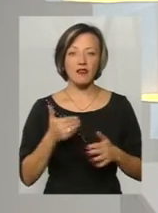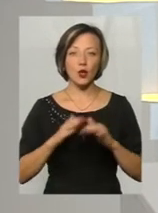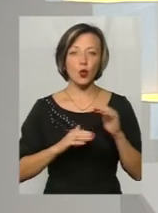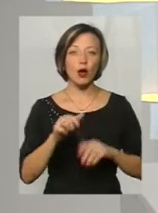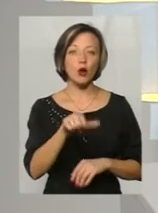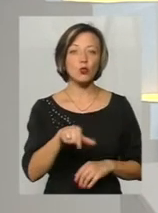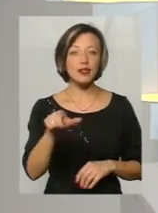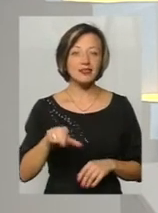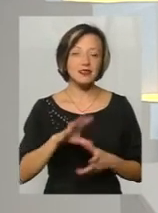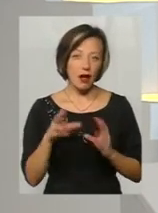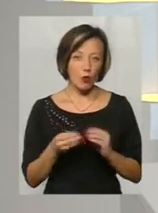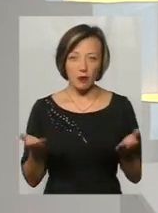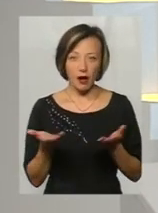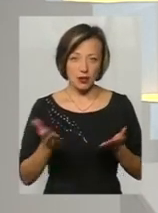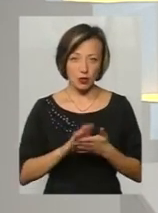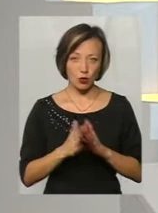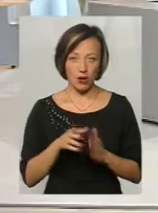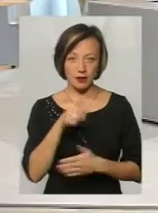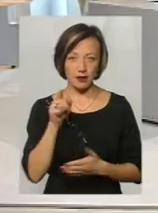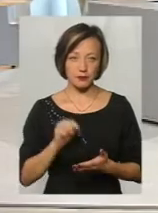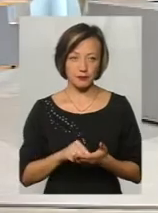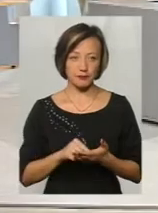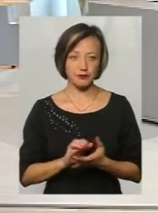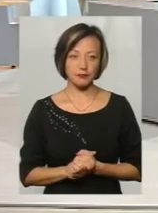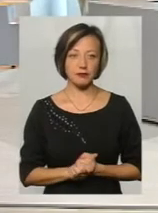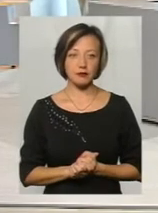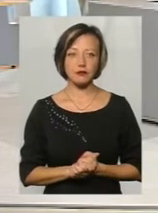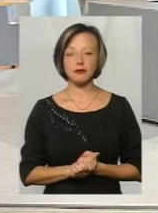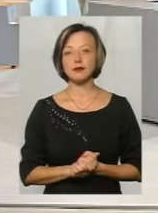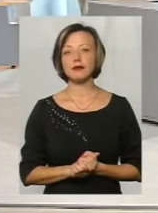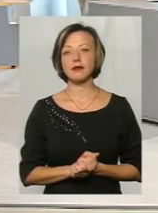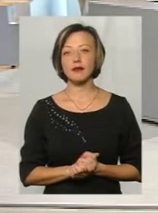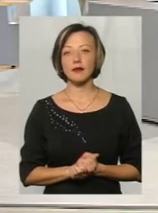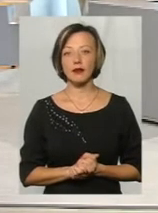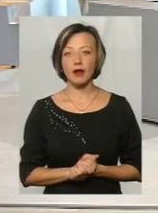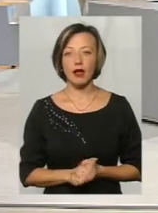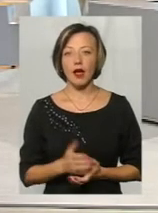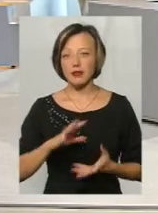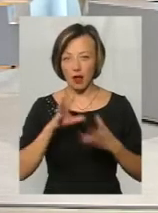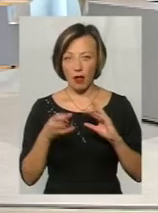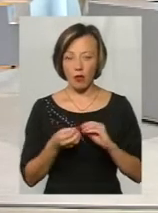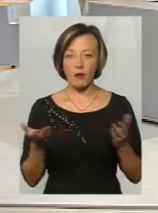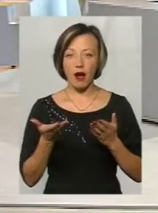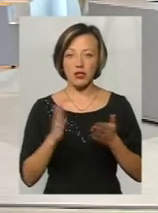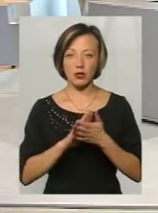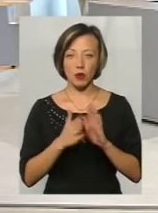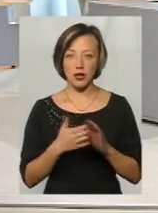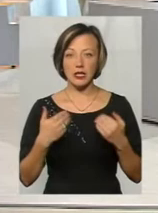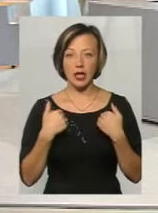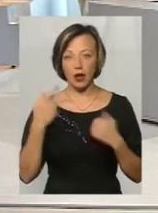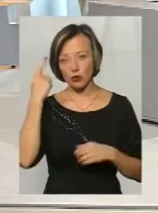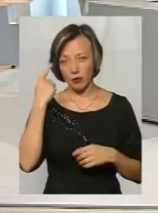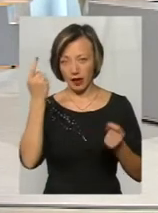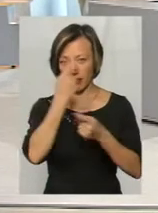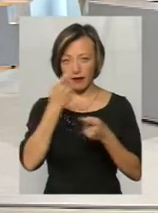і загалом яка ситуація? То я думаю, що нам ефіру не хватить. Як же я вам вже говорив, я можу розповісти